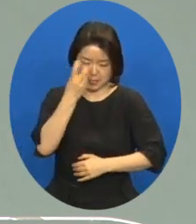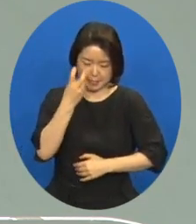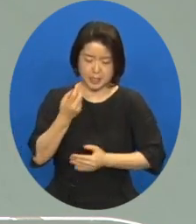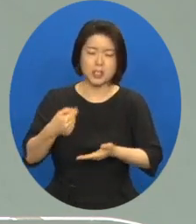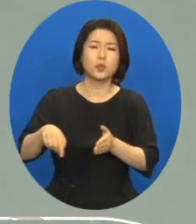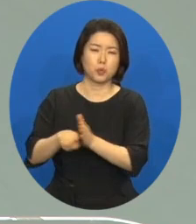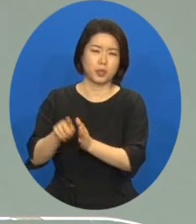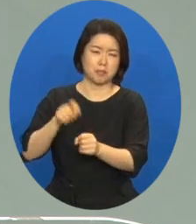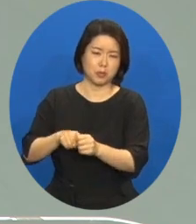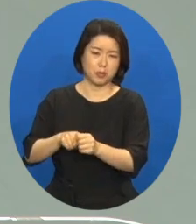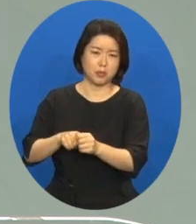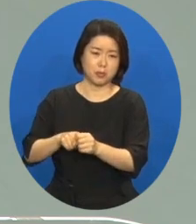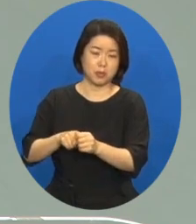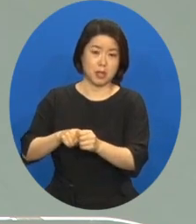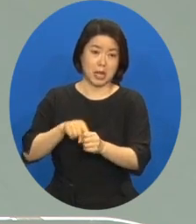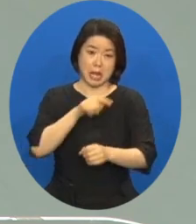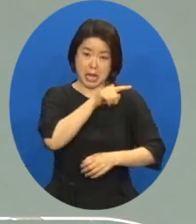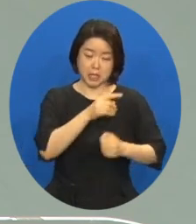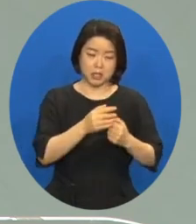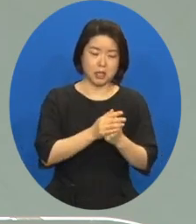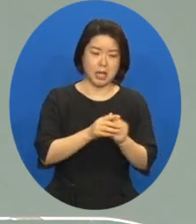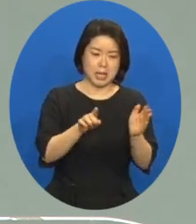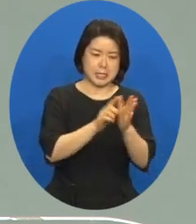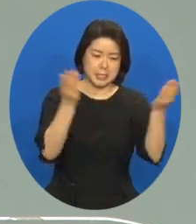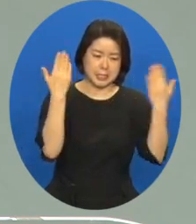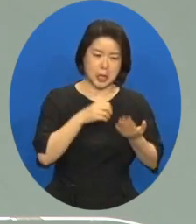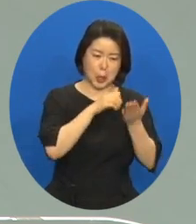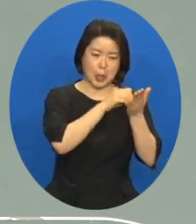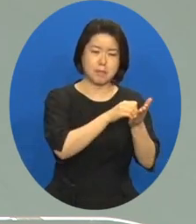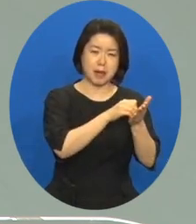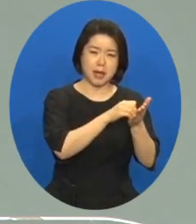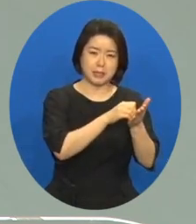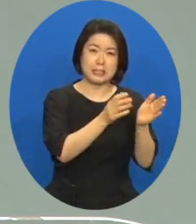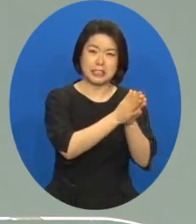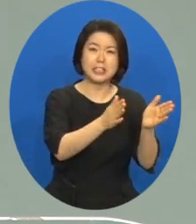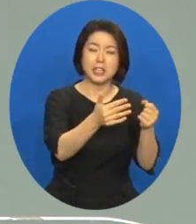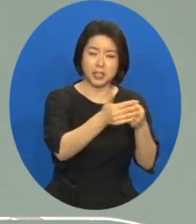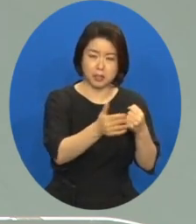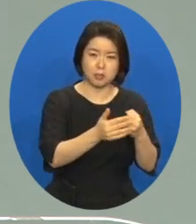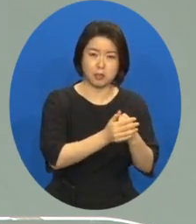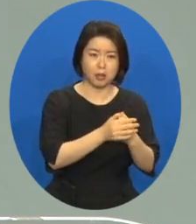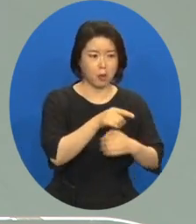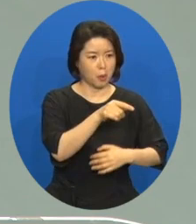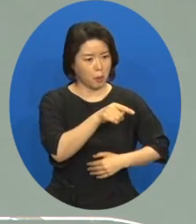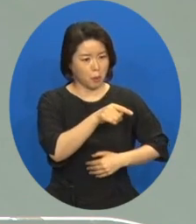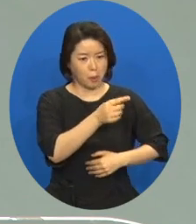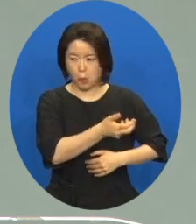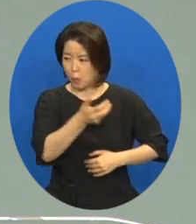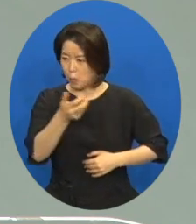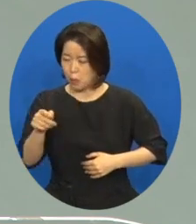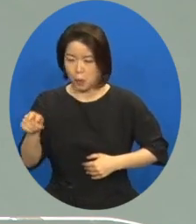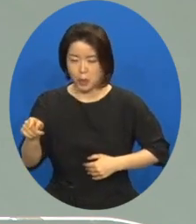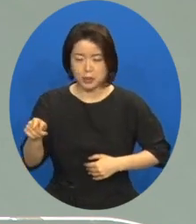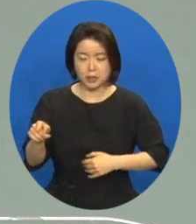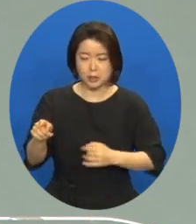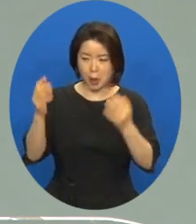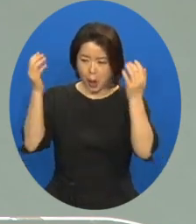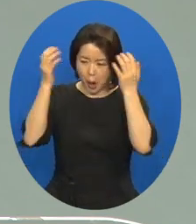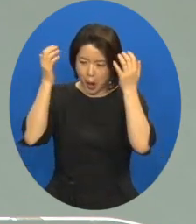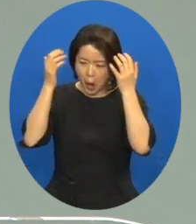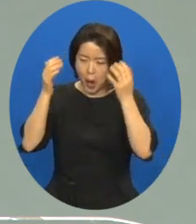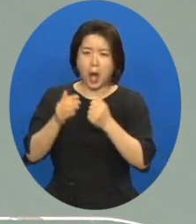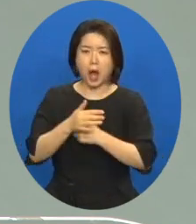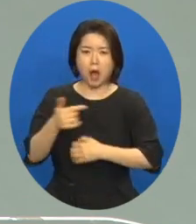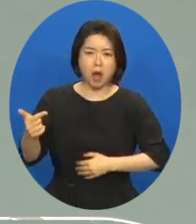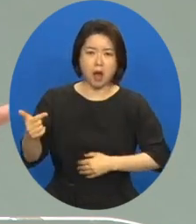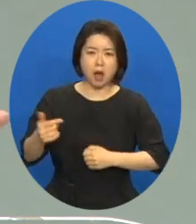막 신학교 들어가셨을 때예요. 피난 내려오셔서 신학교를 마쳐야 되니까 그것도 대단히 힘드셨고, 전쟁